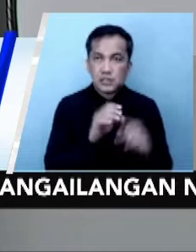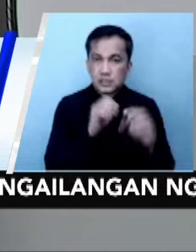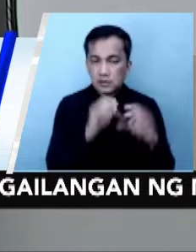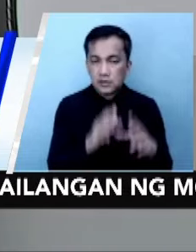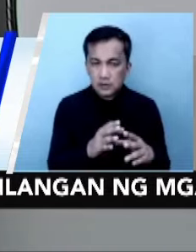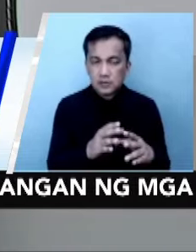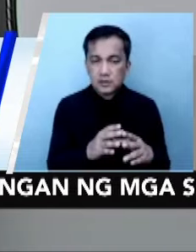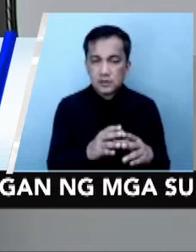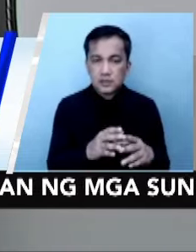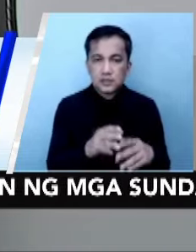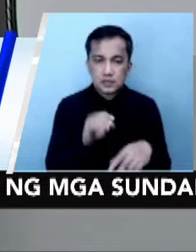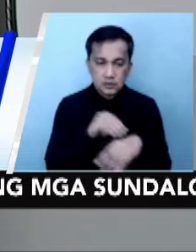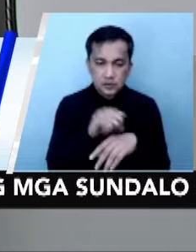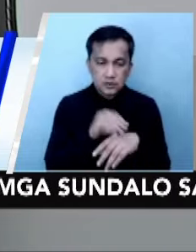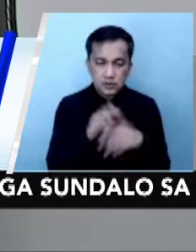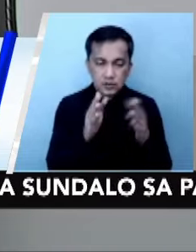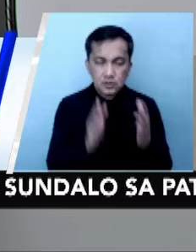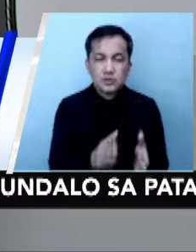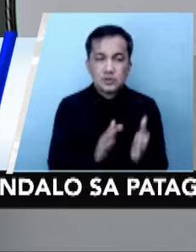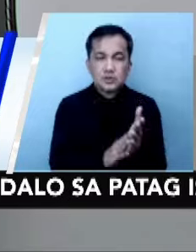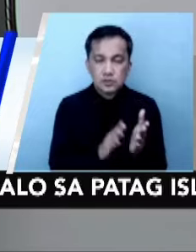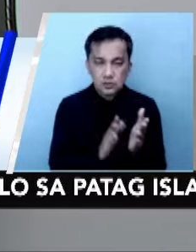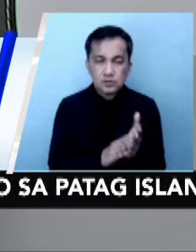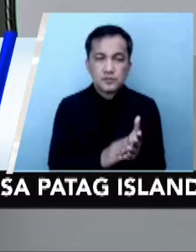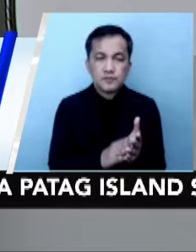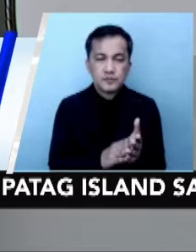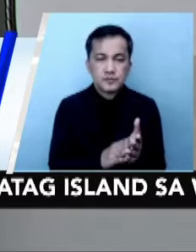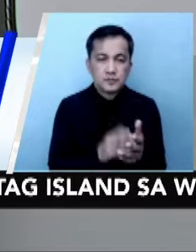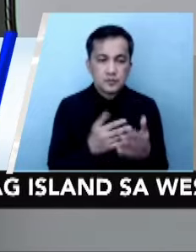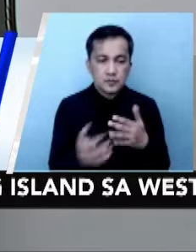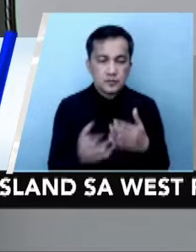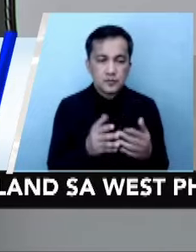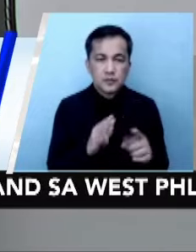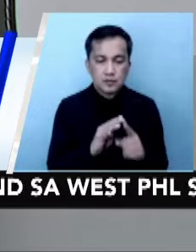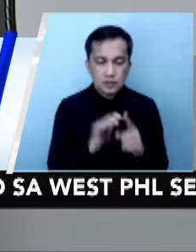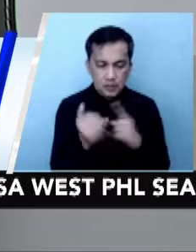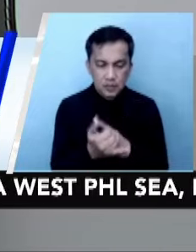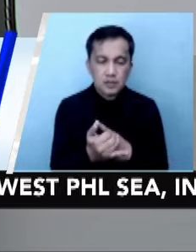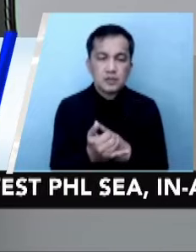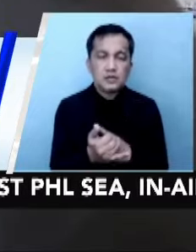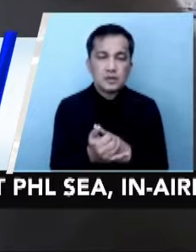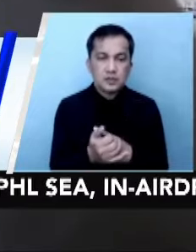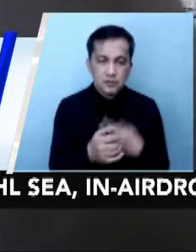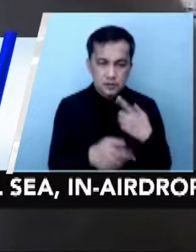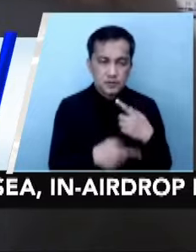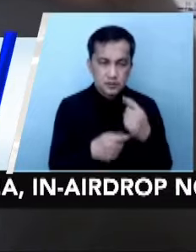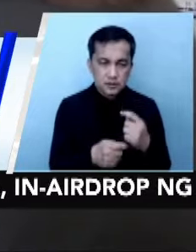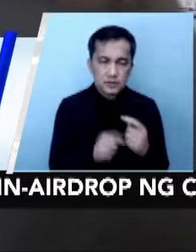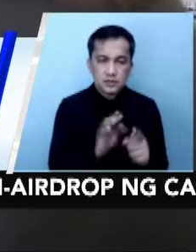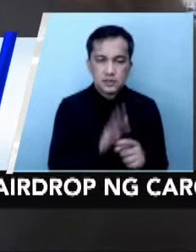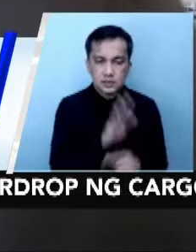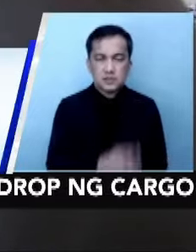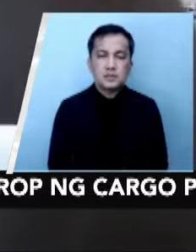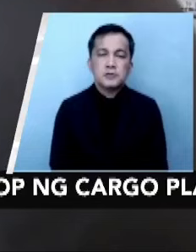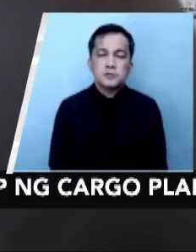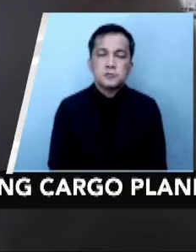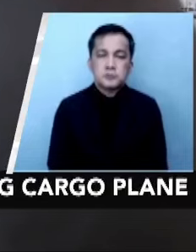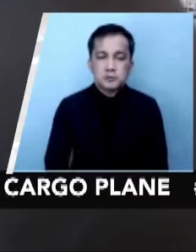guidance counselor sa school o yung kahit sa barangay nila na mapagkakatiwalaan nila. Para sa GMA